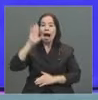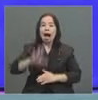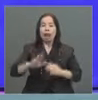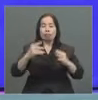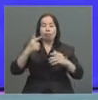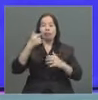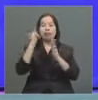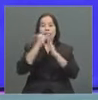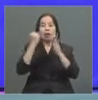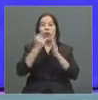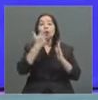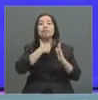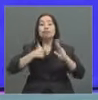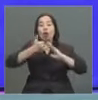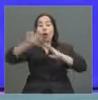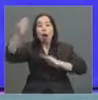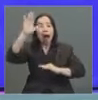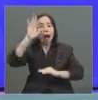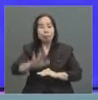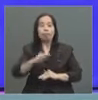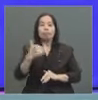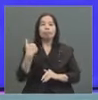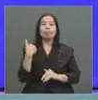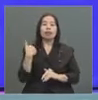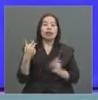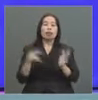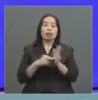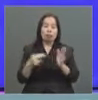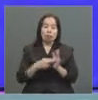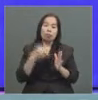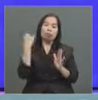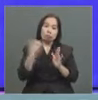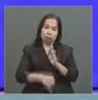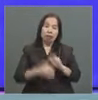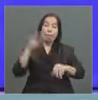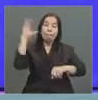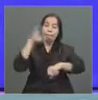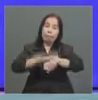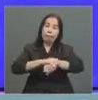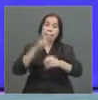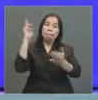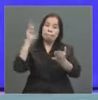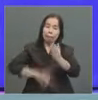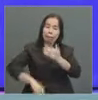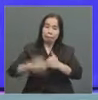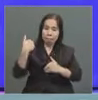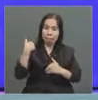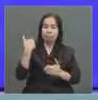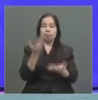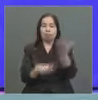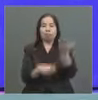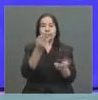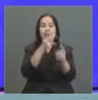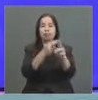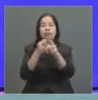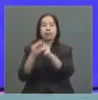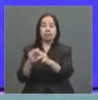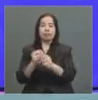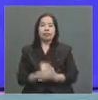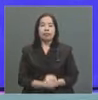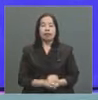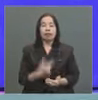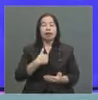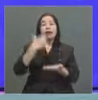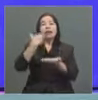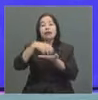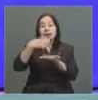ดตามพรบโรคติดต่อครับนะครับจำคุกไม่เกิน1ปีปรับไม่เกิน 100,000 เพราะฉะนั้นแล้วแต่กรณีครับเพราะฉะนั้นอย่างที่ผมน